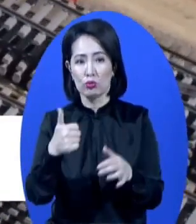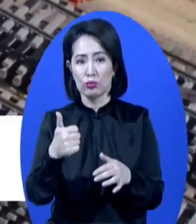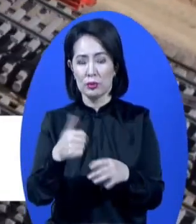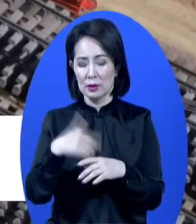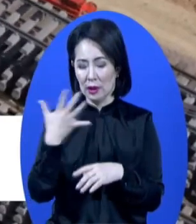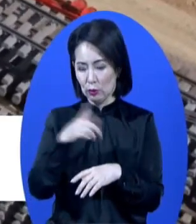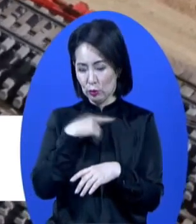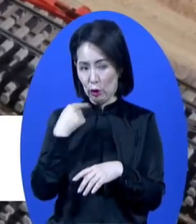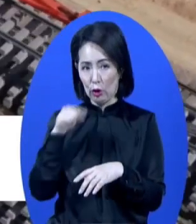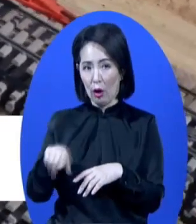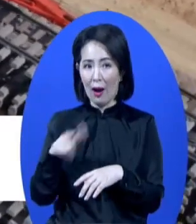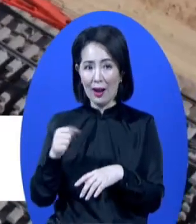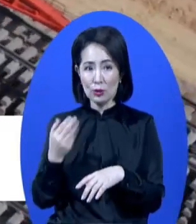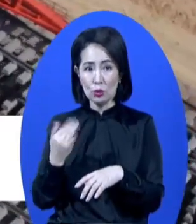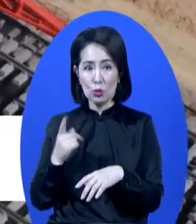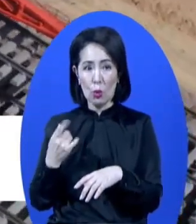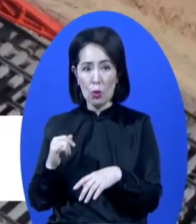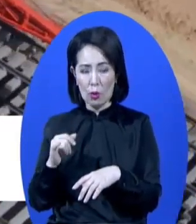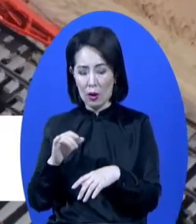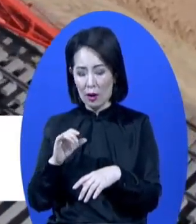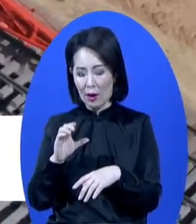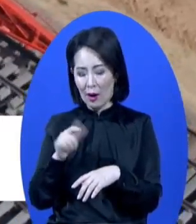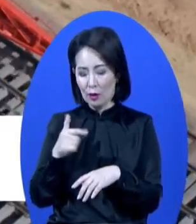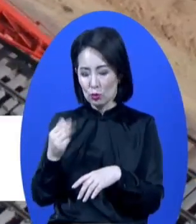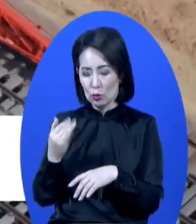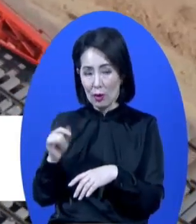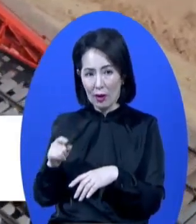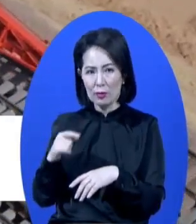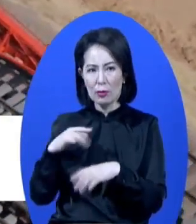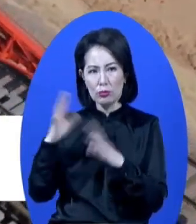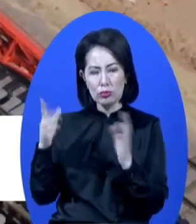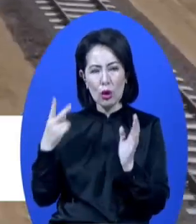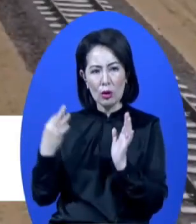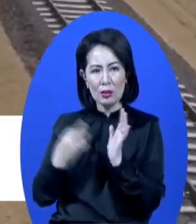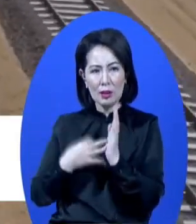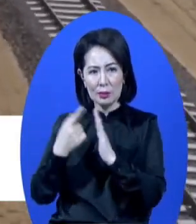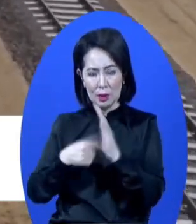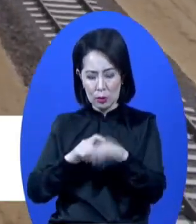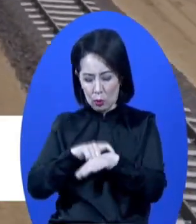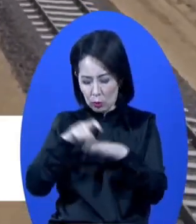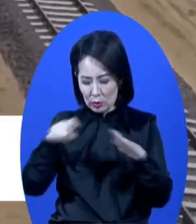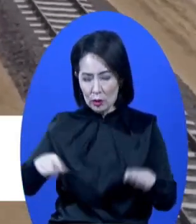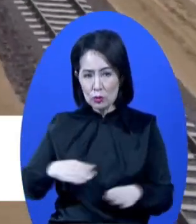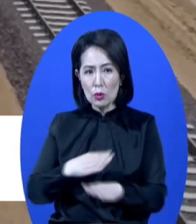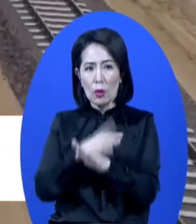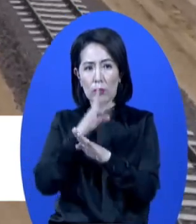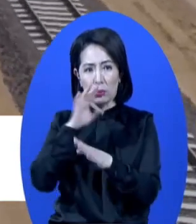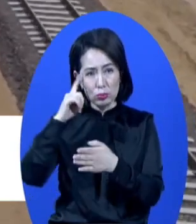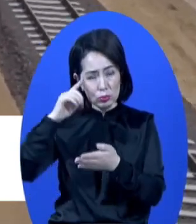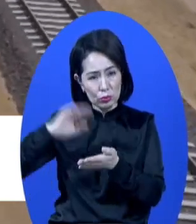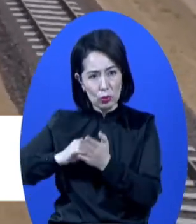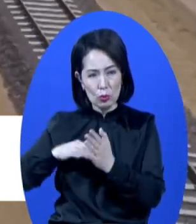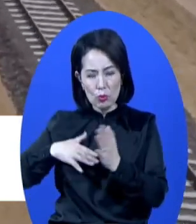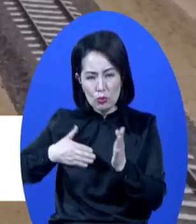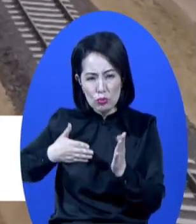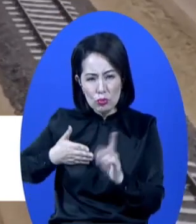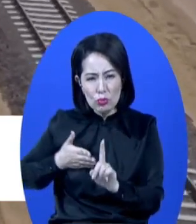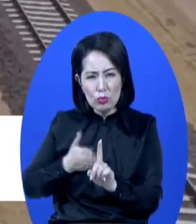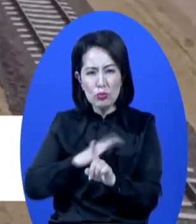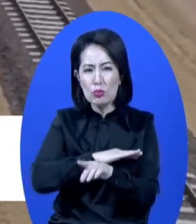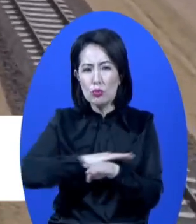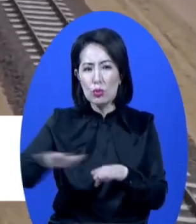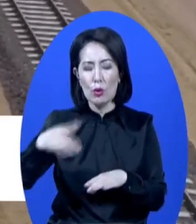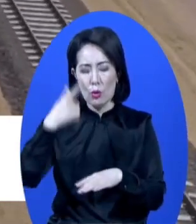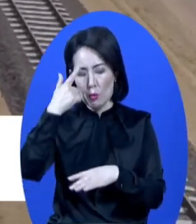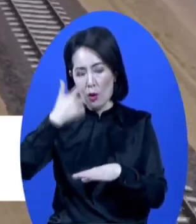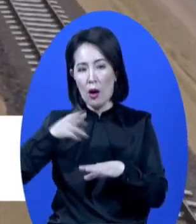Тавантолгой Гашуунсухайт чиглэлийн төмөр замын ажлыг 28 сарын дотор дуусгахаар төлөвлөсөн. Энэ чиглэлд мөн 100% дотоодын компаниуд ажиллаж байгаа юм байна.